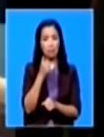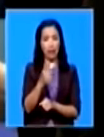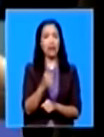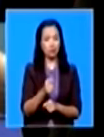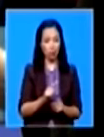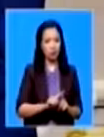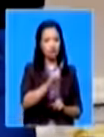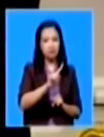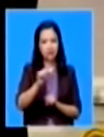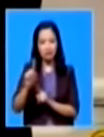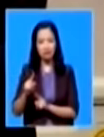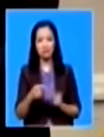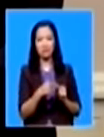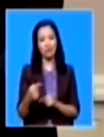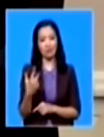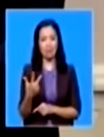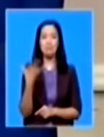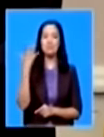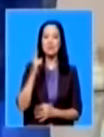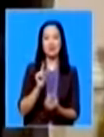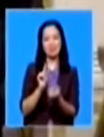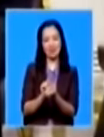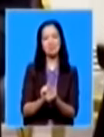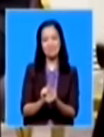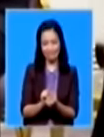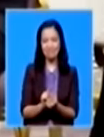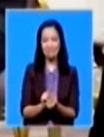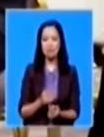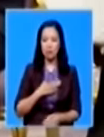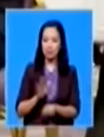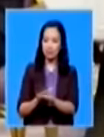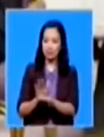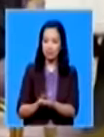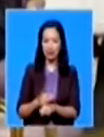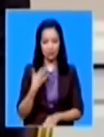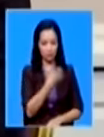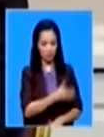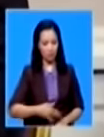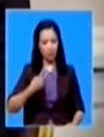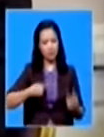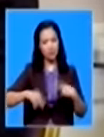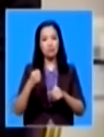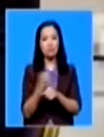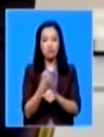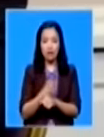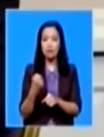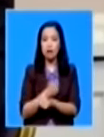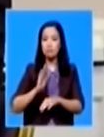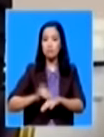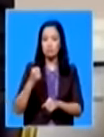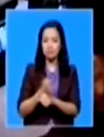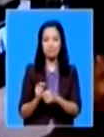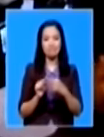ก็ขอเป็นกำลังใจเมื่อวานก็ได้มาพบกันนะผมก็เตือนเขาให้รักษาสุขภาพหาเวลาพักผ่อนฝึกปรือพี่มือต่อไป